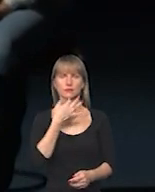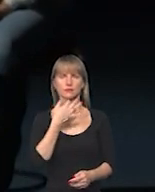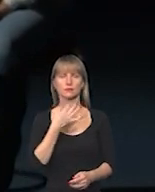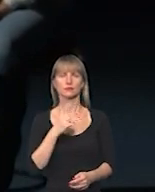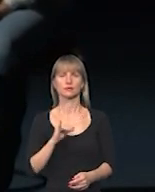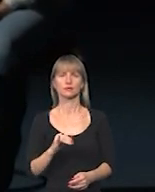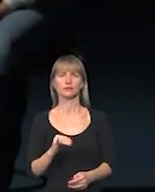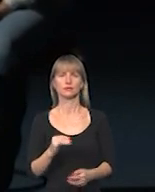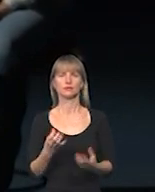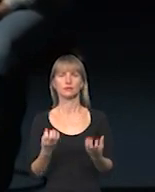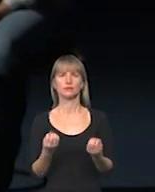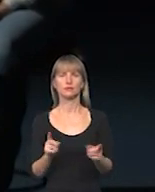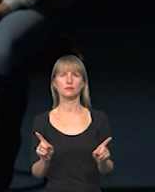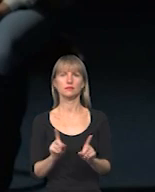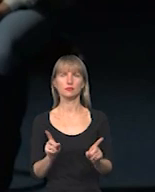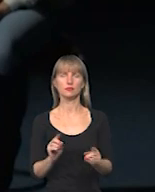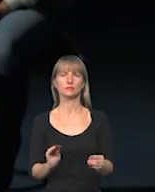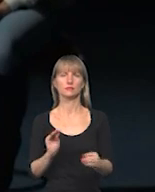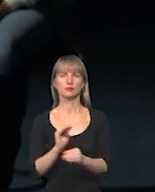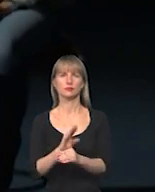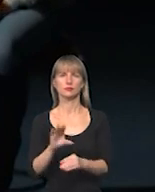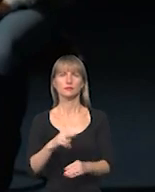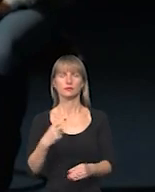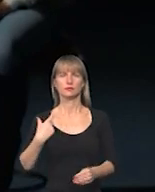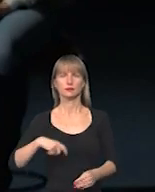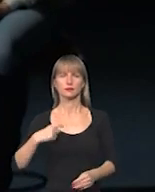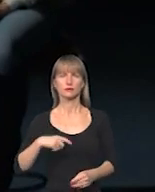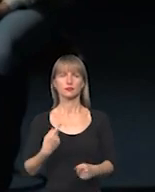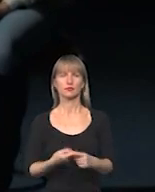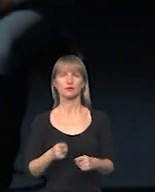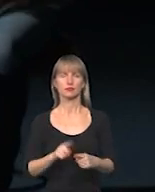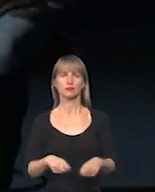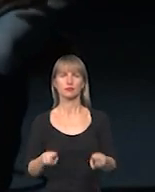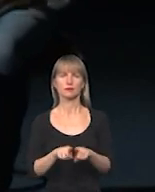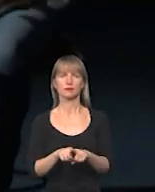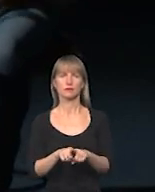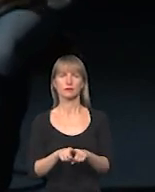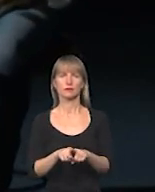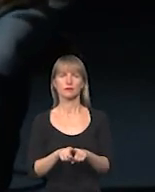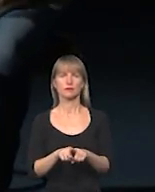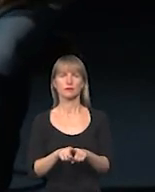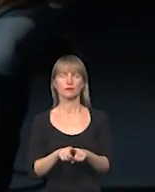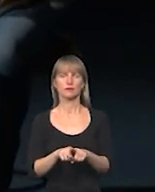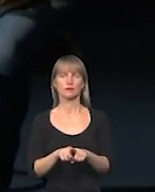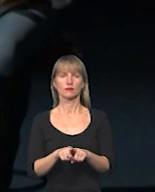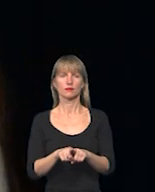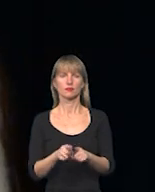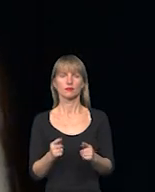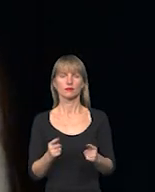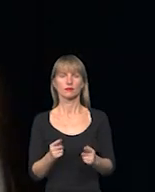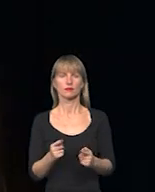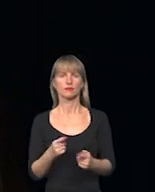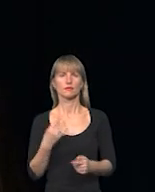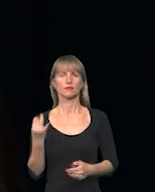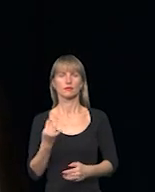а ще щось людина додавала від себе. Тобто це такий вічний метаболізм енергії